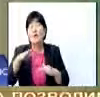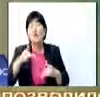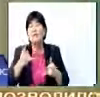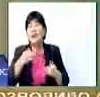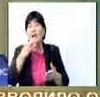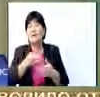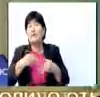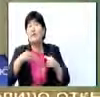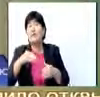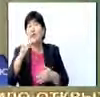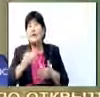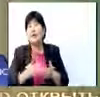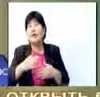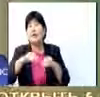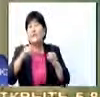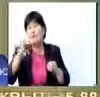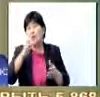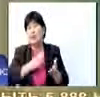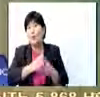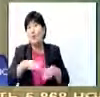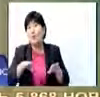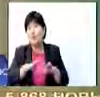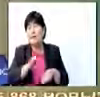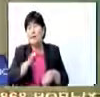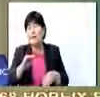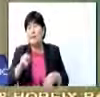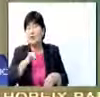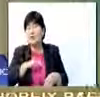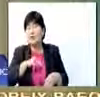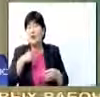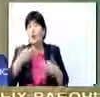ответственность в решении задач, квалификацию госслужащих, также эффективность сотрудничества друг с другом.